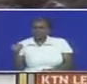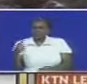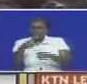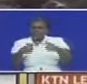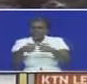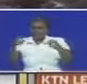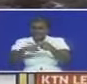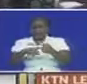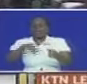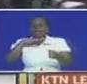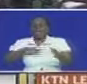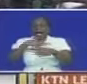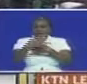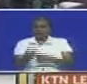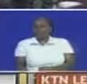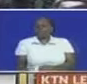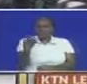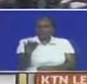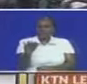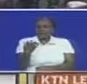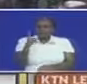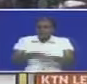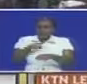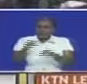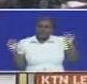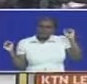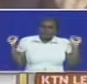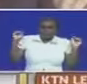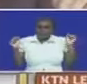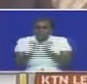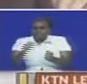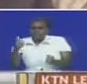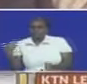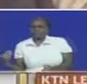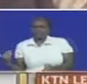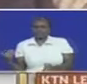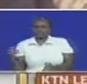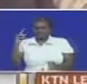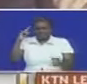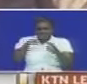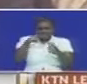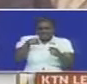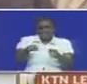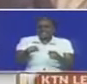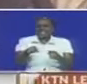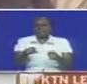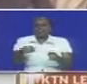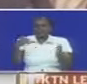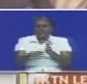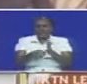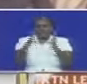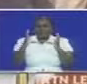6 aliyefariki baada ya kulipukiwa na kilipuzi alipokuwa malishoni na wenzake na kuacha pengo lisiloweza kuzibwa katika familia